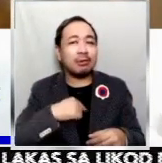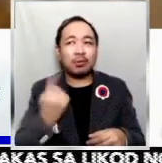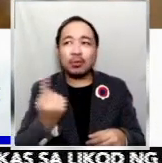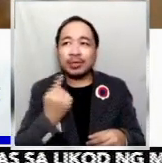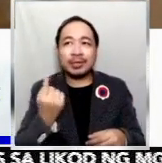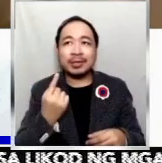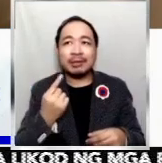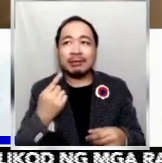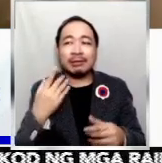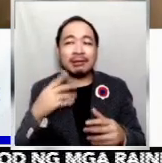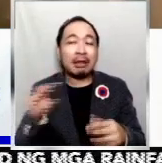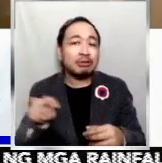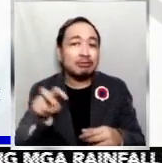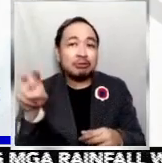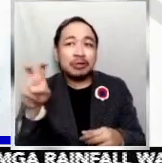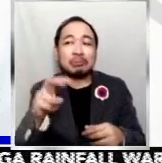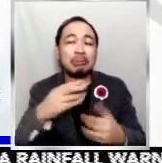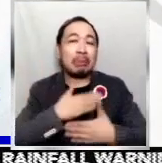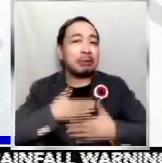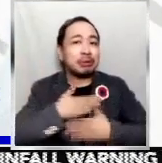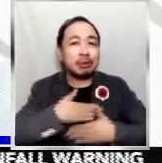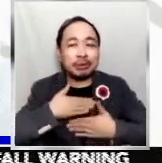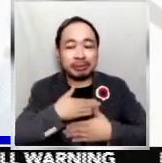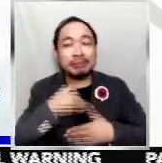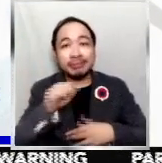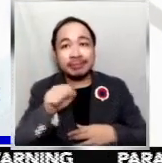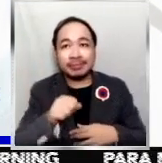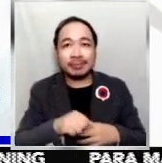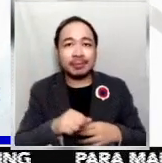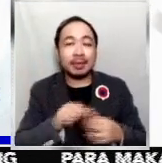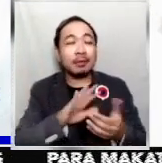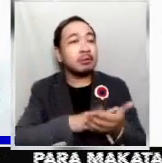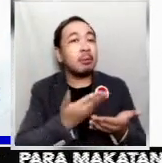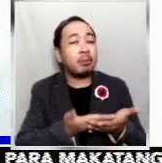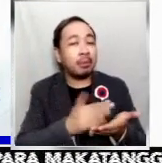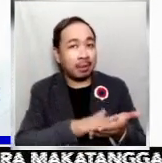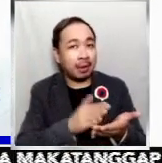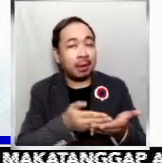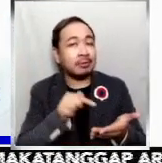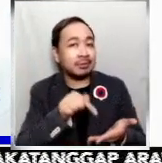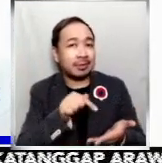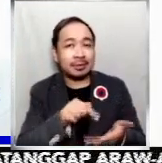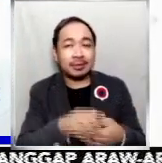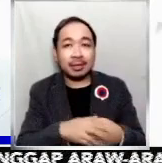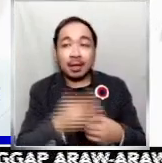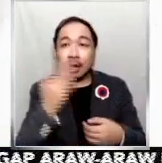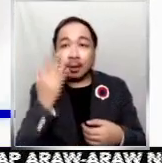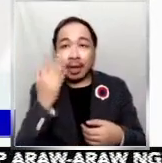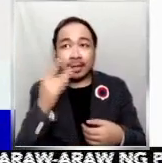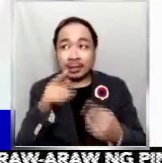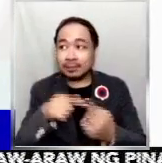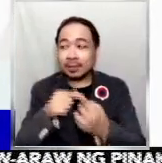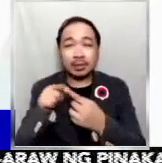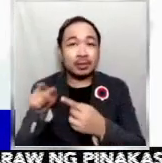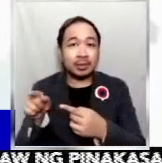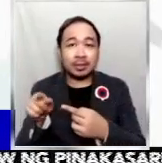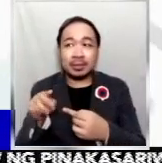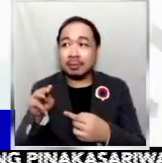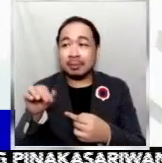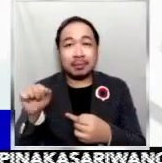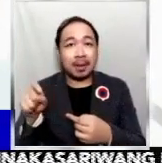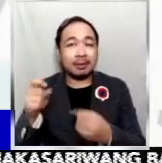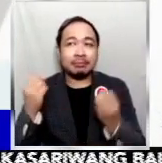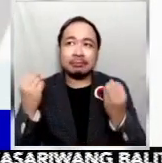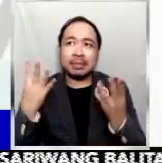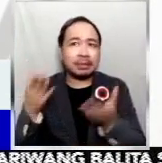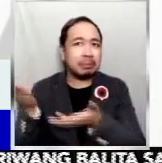nag-outing, ganun. Sobra saya. Nagluluto kami. Kasi lalo na si Ate Max, ang dami niyang dalang mga pangluto,